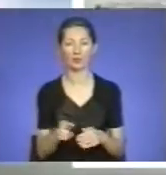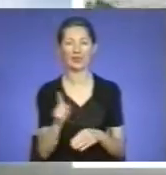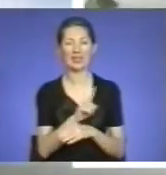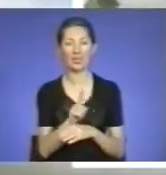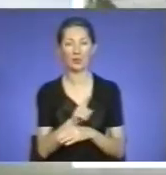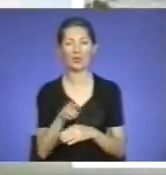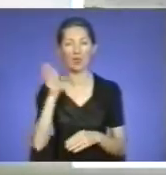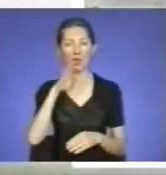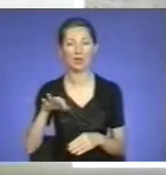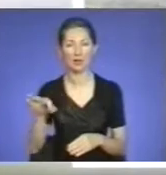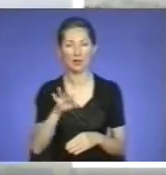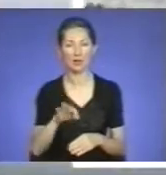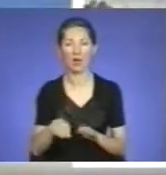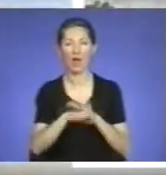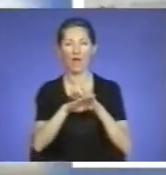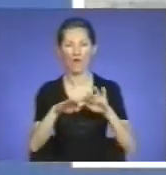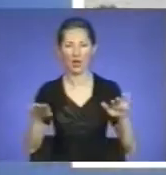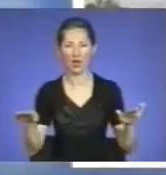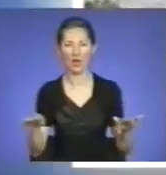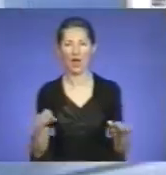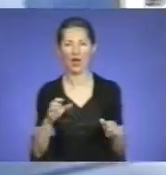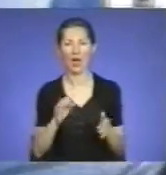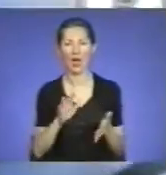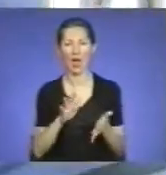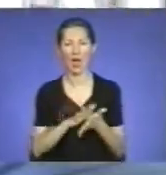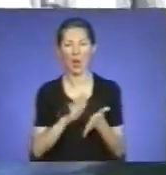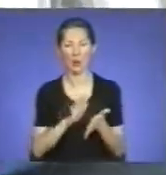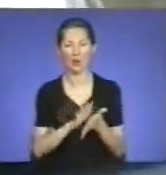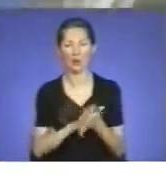Тернопільський став вкриває наліти з піни, сміття і водоростей.